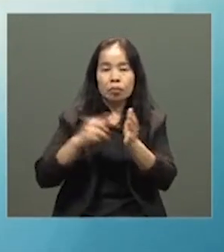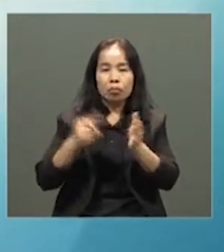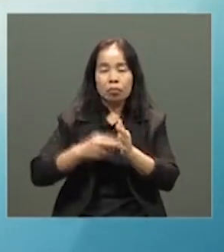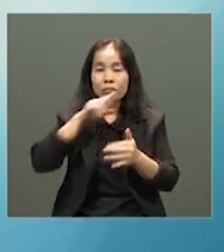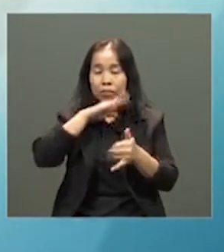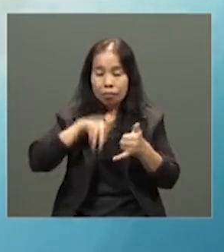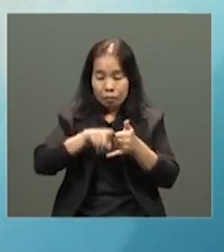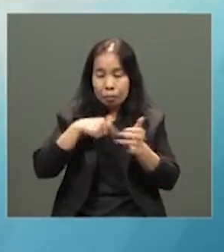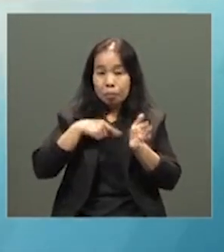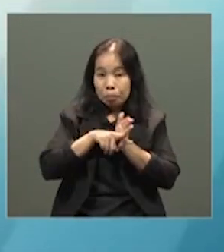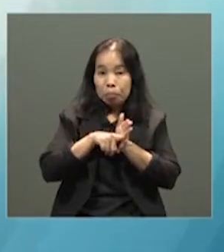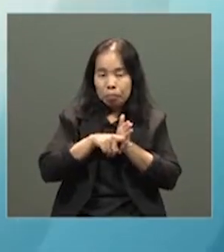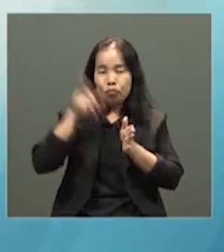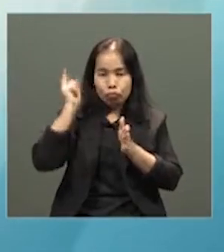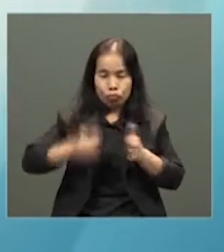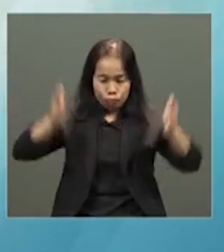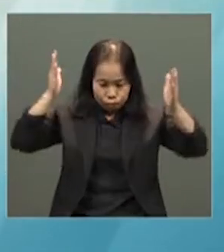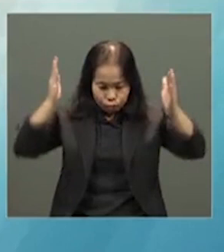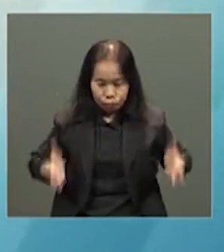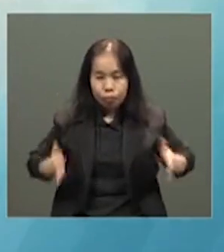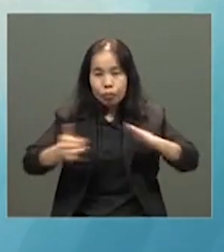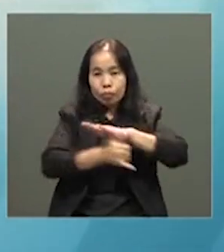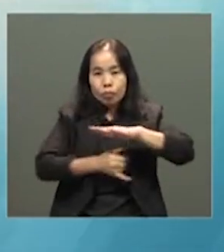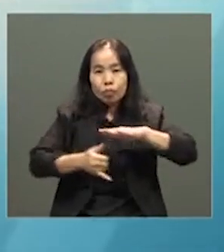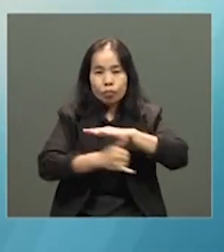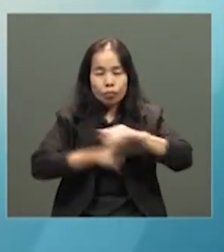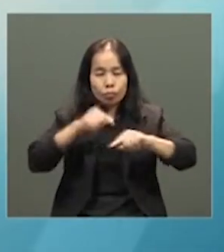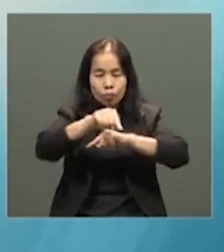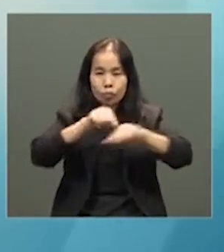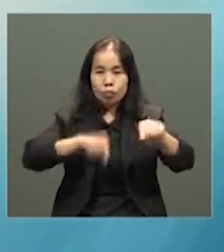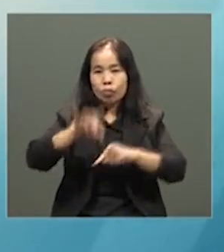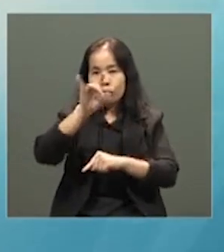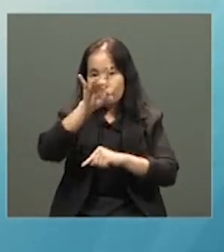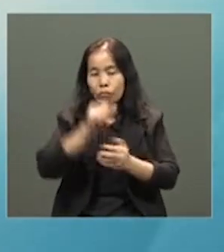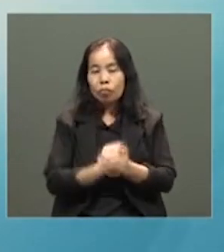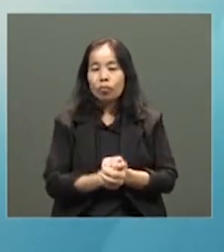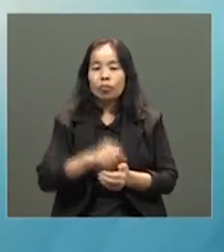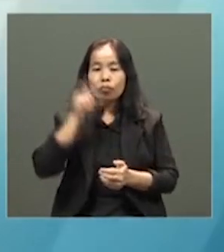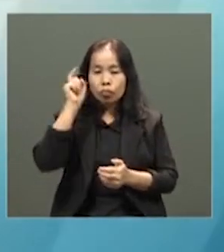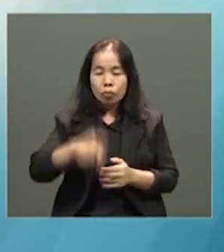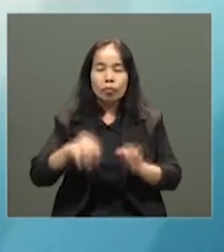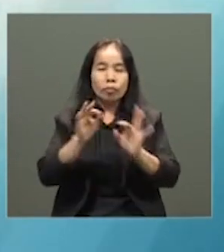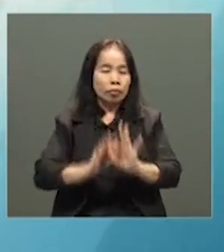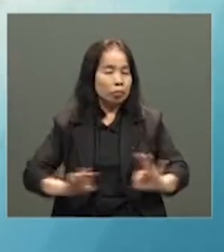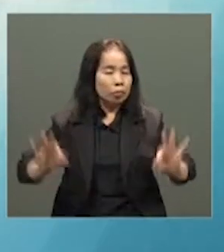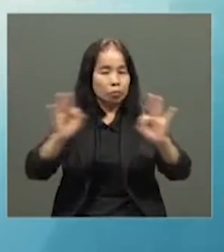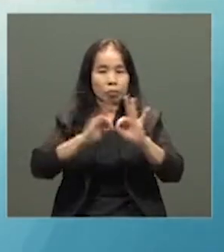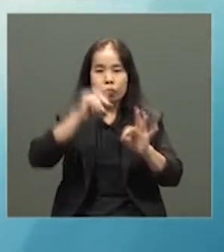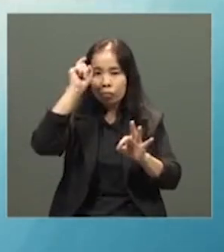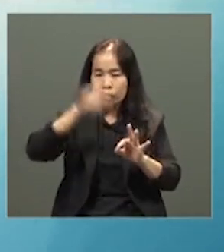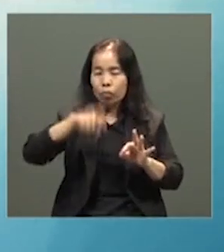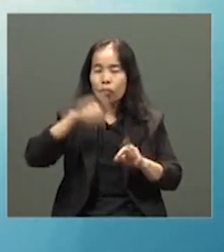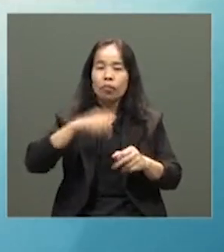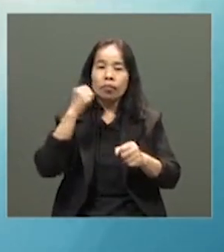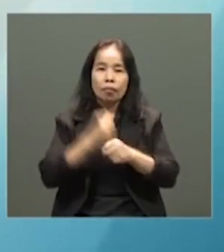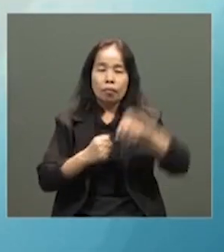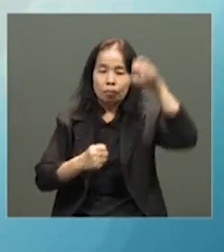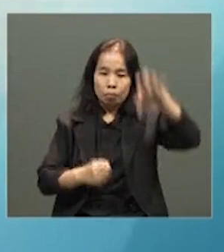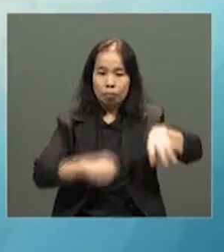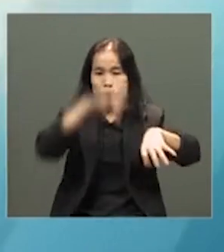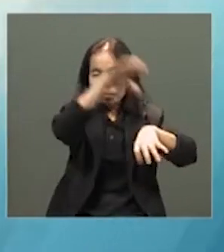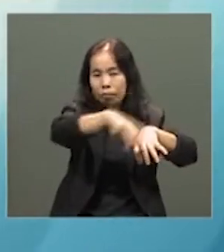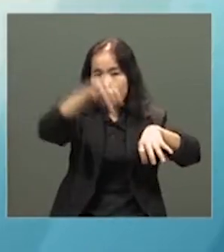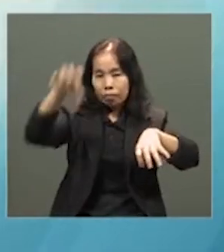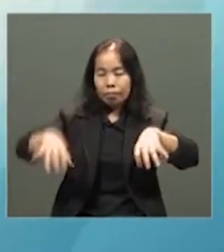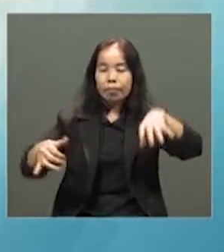ได้ 100% แล้วก็ควรทำ local quarantine อันนี้เราพูดกันจนชินปากแล้วนะครับใช้ภาษา